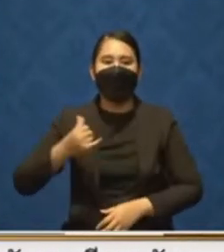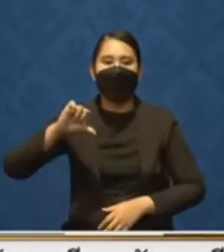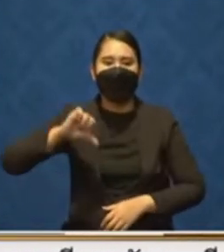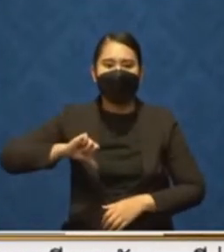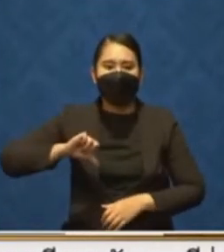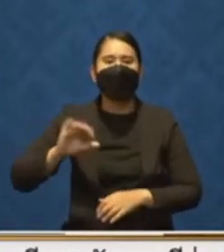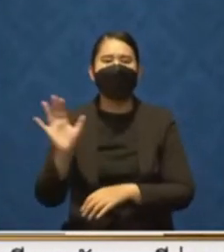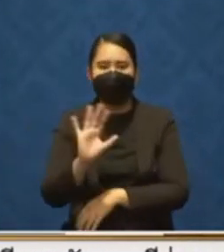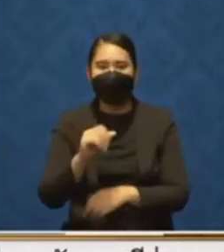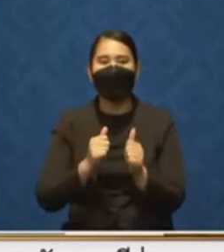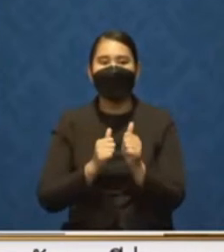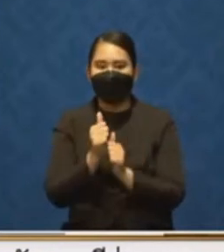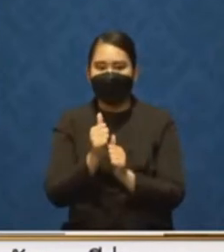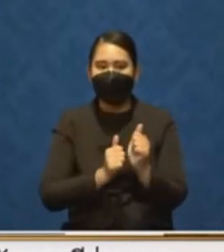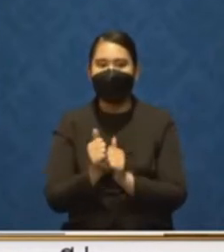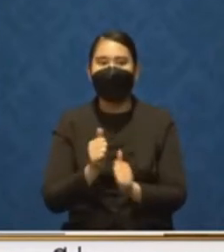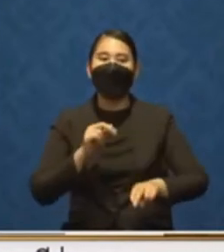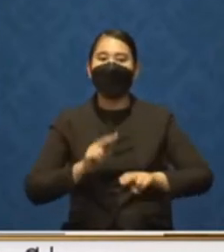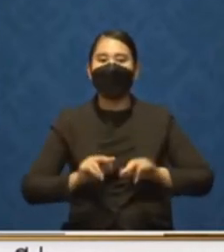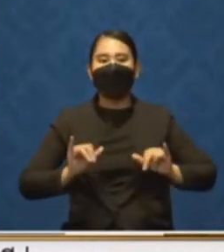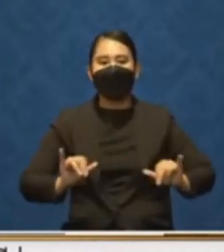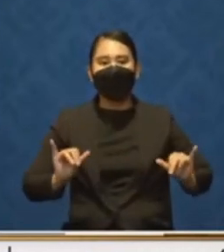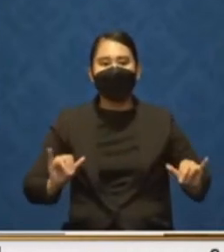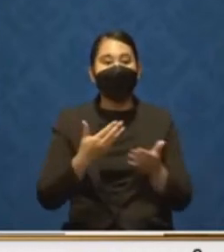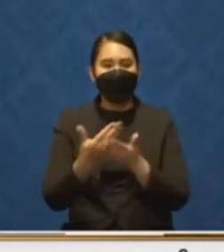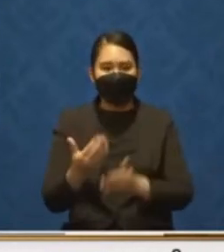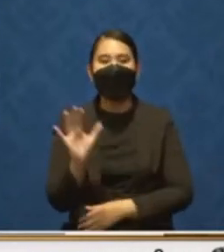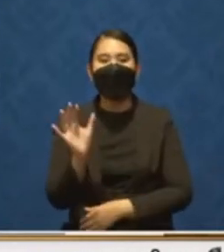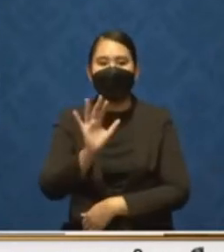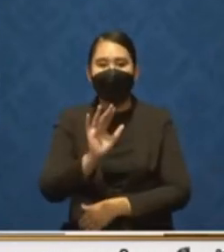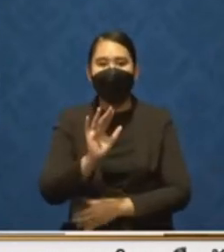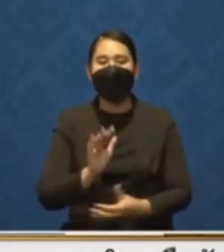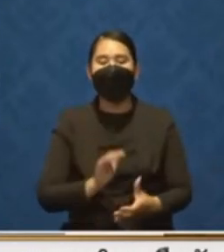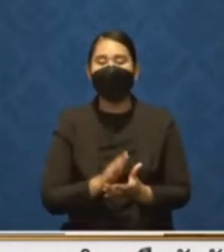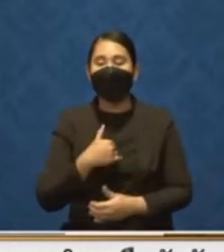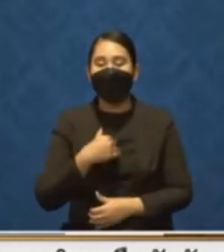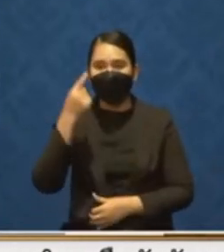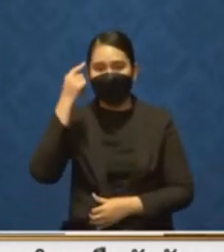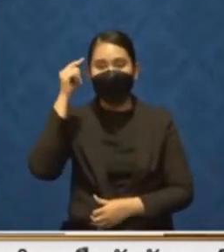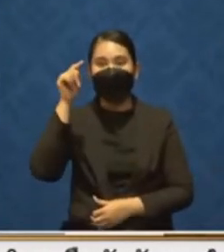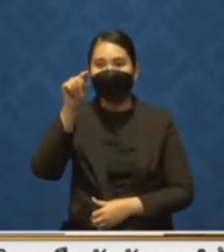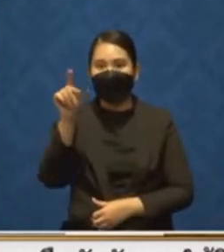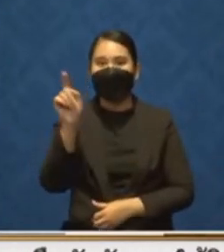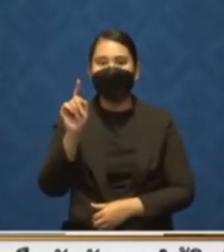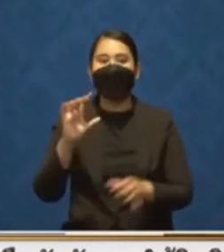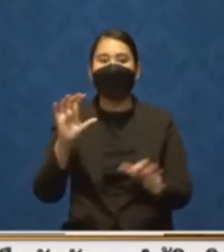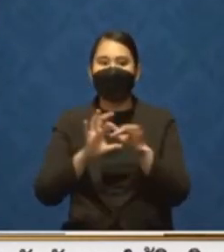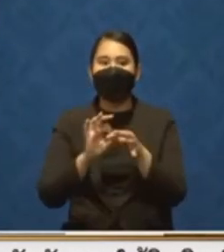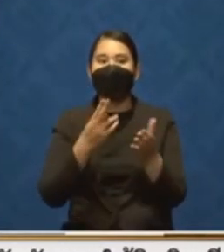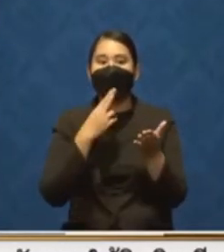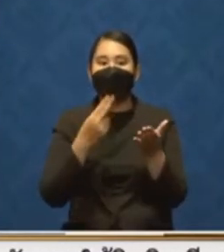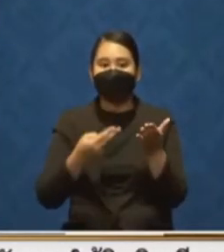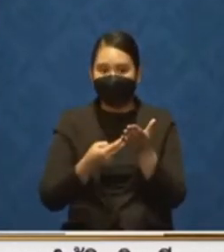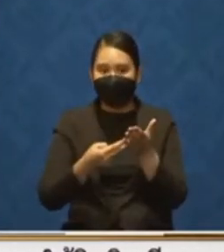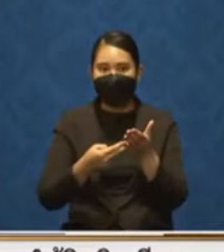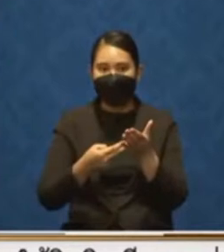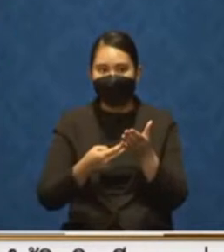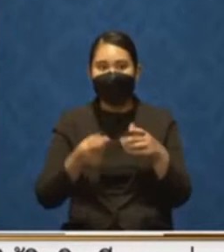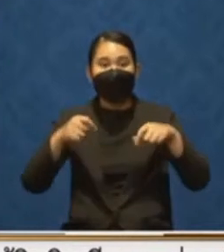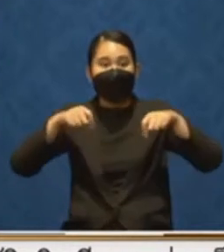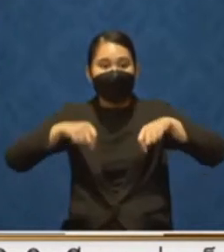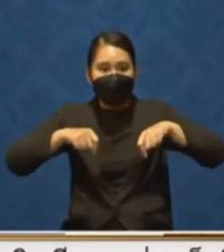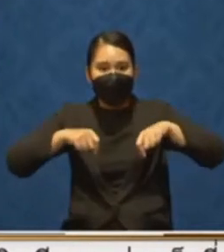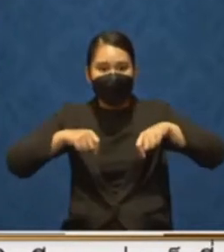แต่นั่งเฉยคอยซื้อก็ไม่ไหวแต่ผมมองถึงการชาร์จแบตเตอรี่ระยะสั้นระยะยาว